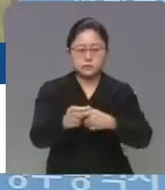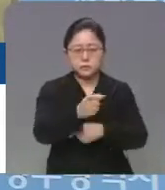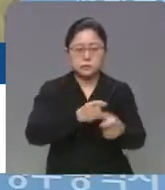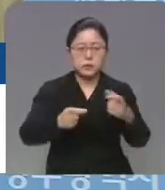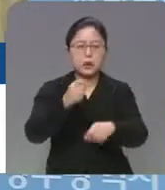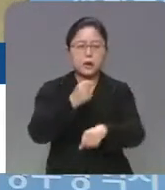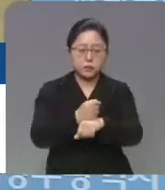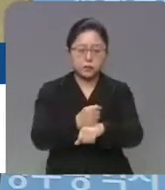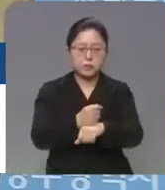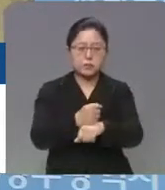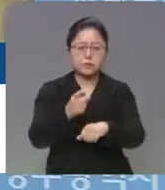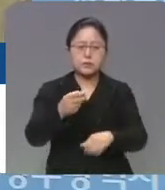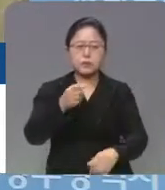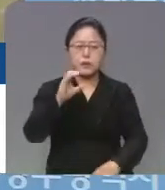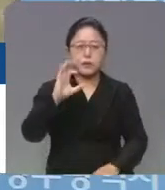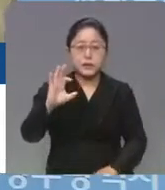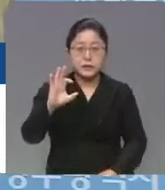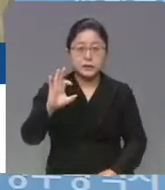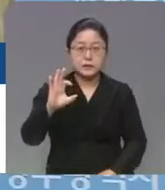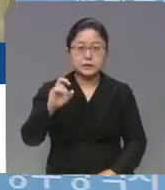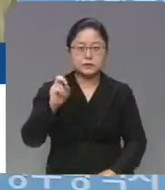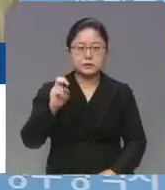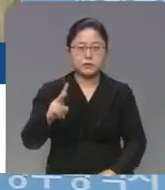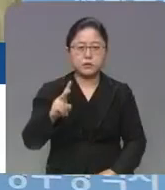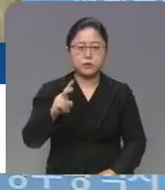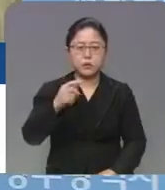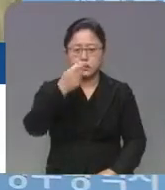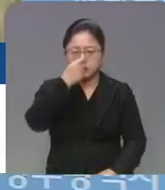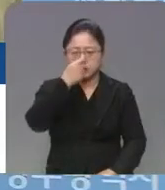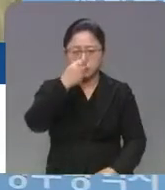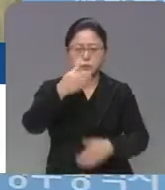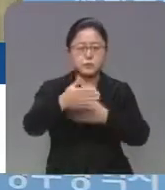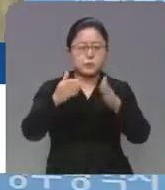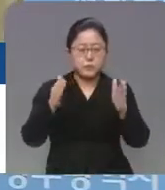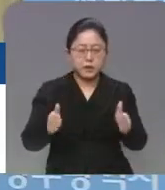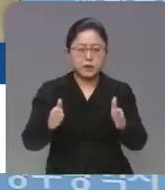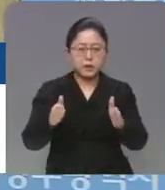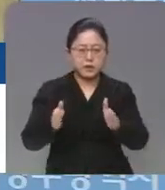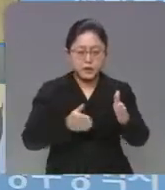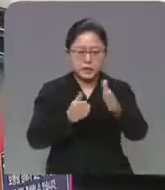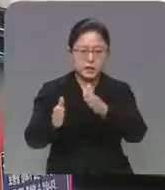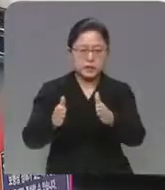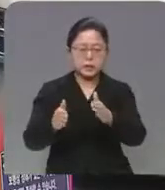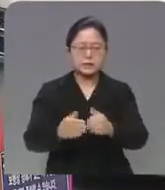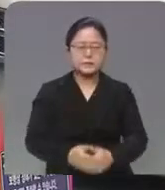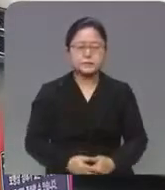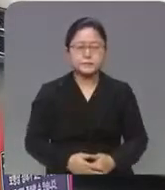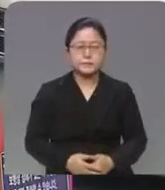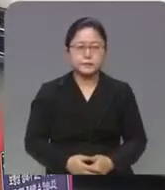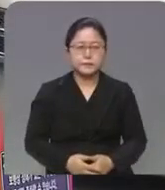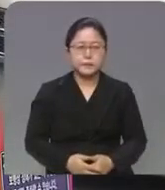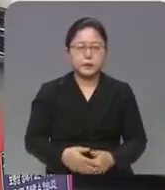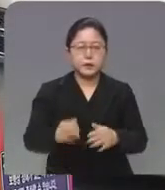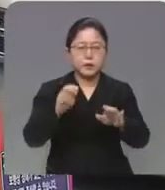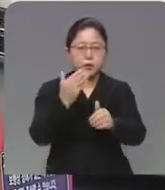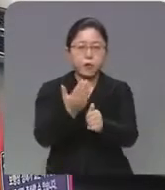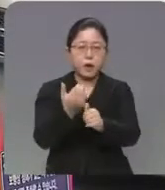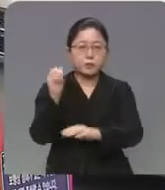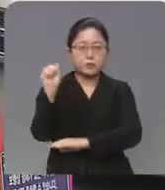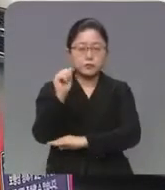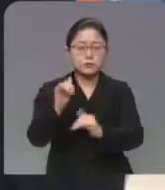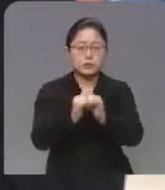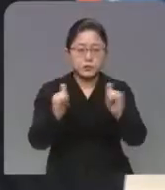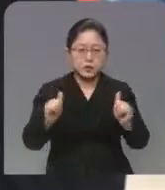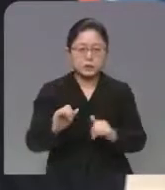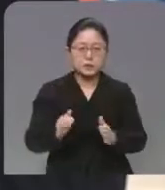이 소주방의 화장실과 이 룸소주방으로 돌아가는 그 경로가 겹칩니다. 화물차 기사에서